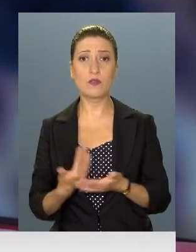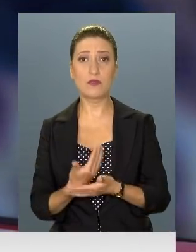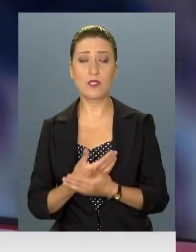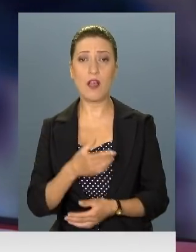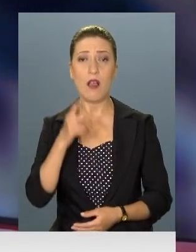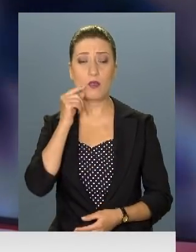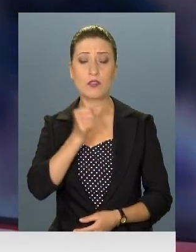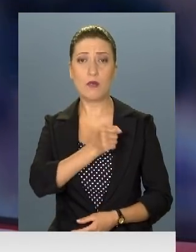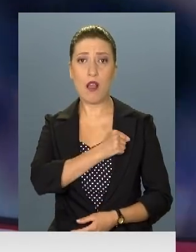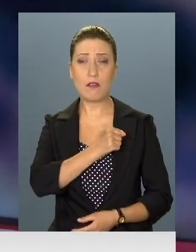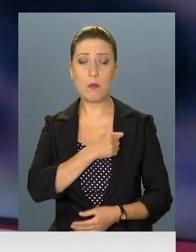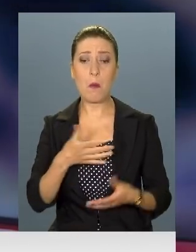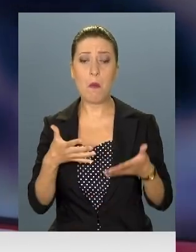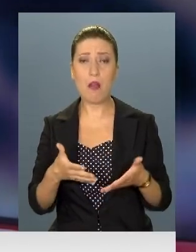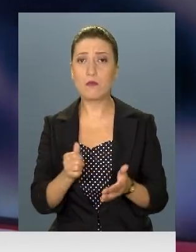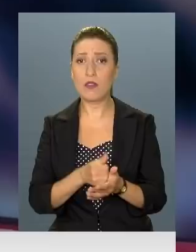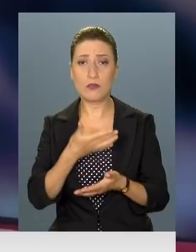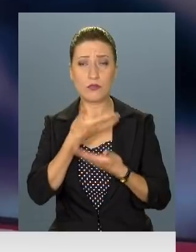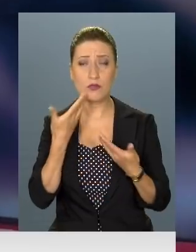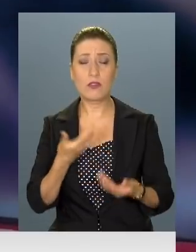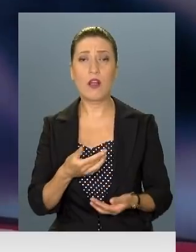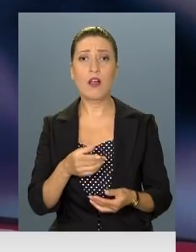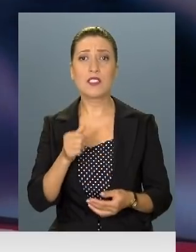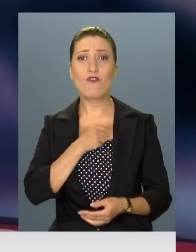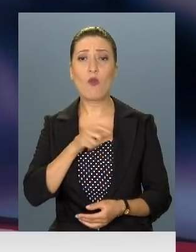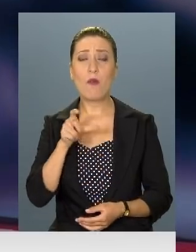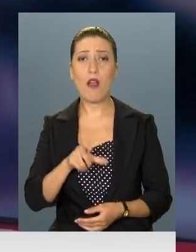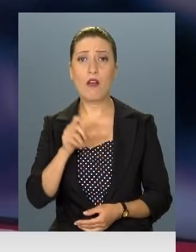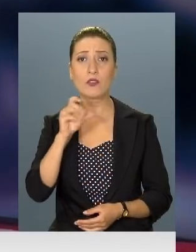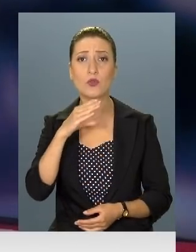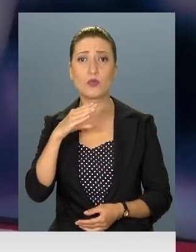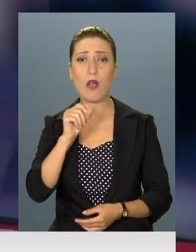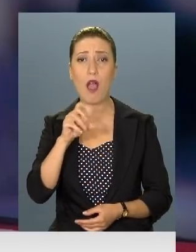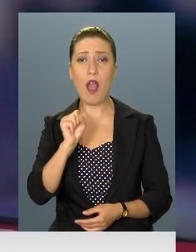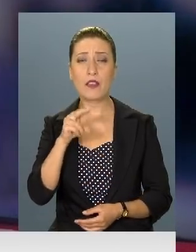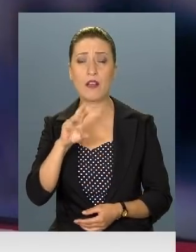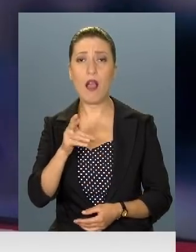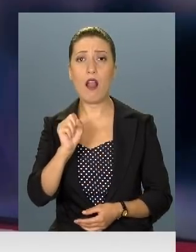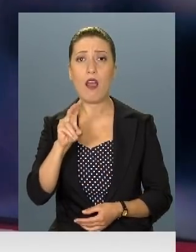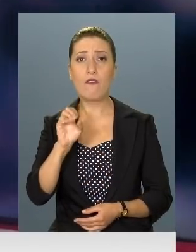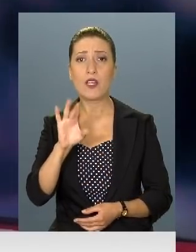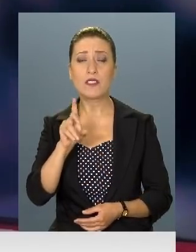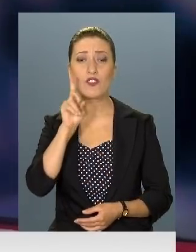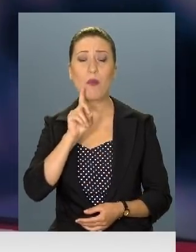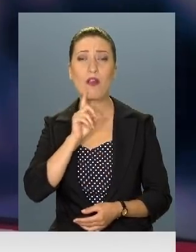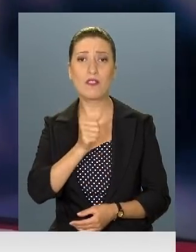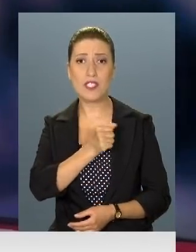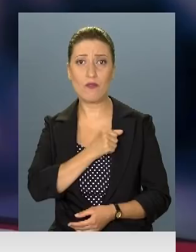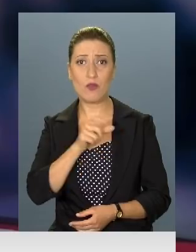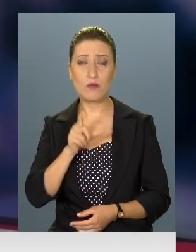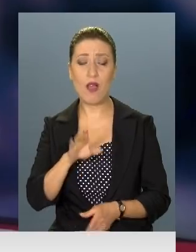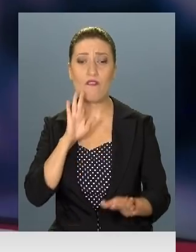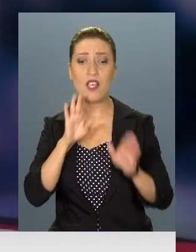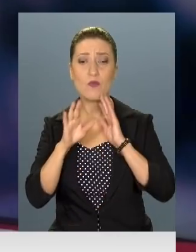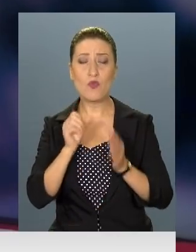ուժերում չպարզված հանգամանքներում զինվոր է մահացել։ Հայկ Սուրենի Ալավերդյանը ժամկետային զինծառայող էր, դեպքի մասին Facebook-ում պաշտպանության